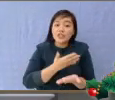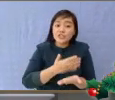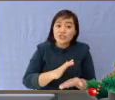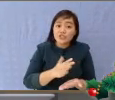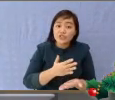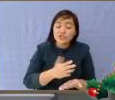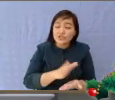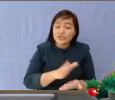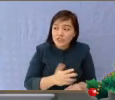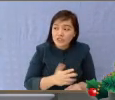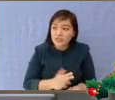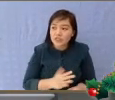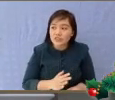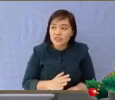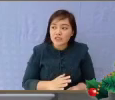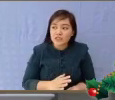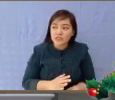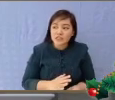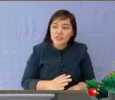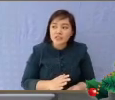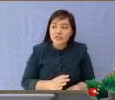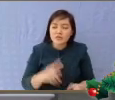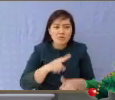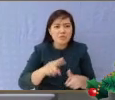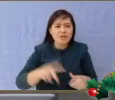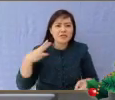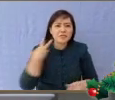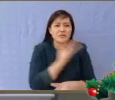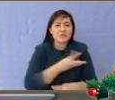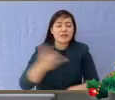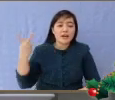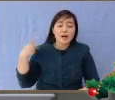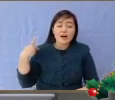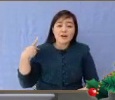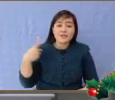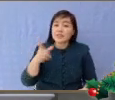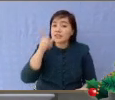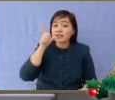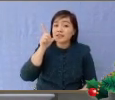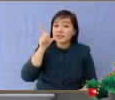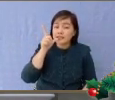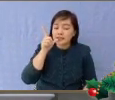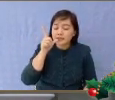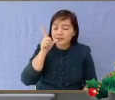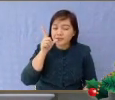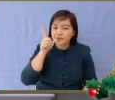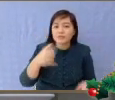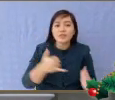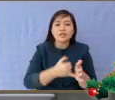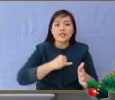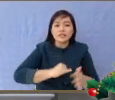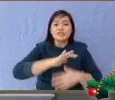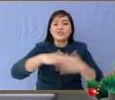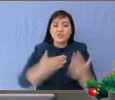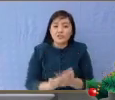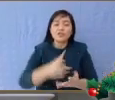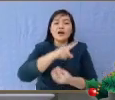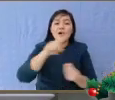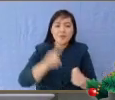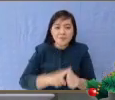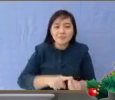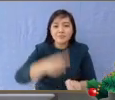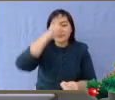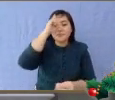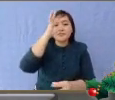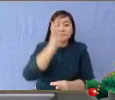hall, it's all about faith and fear. At nagpapasalamat ako sa